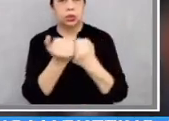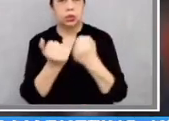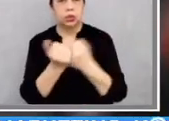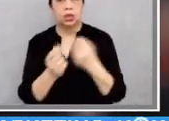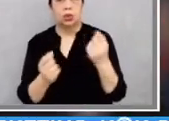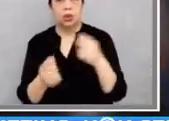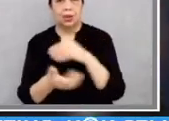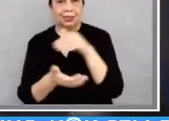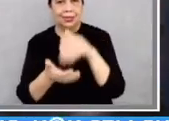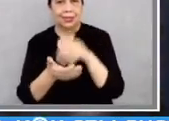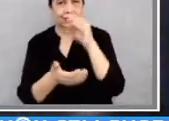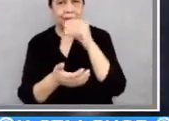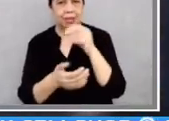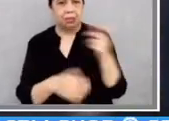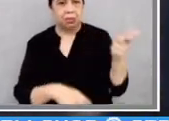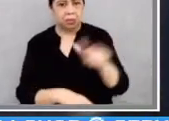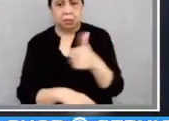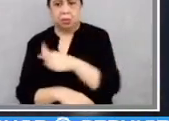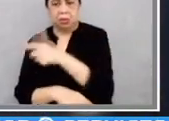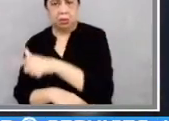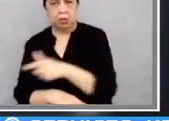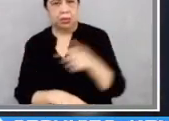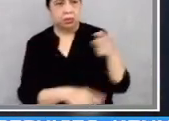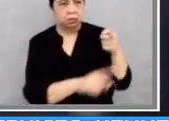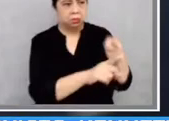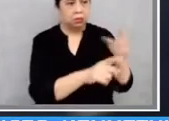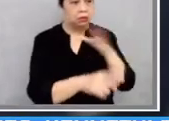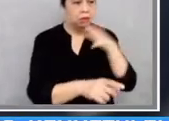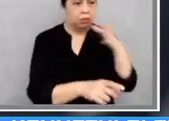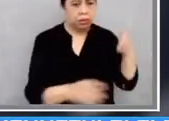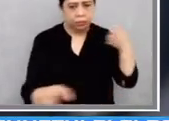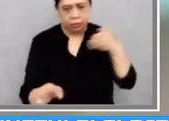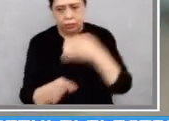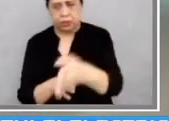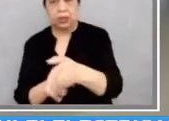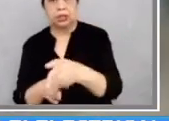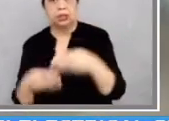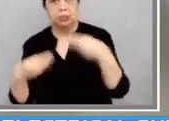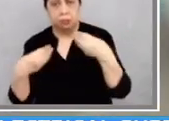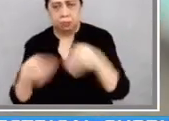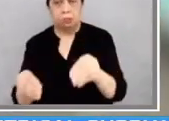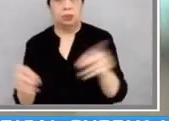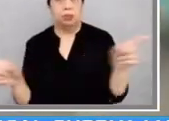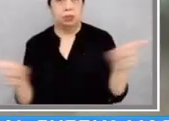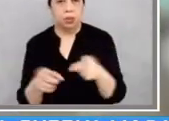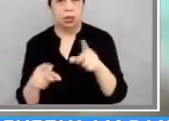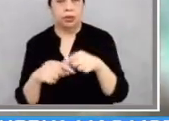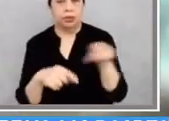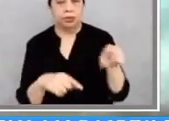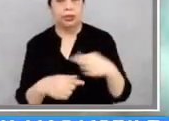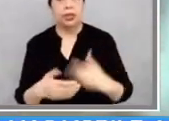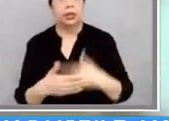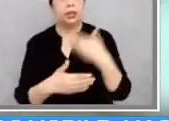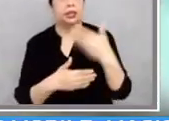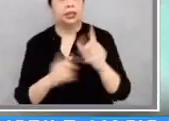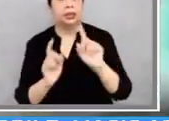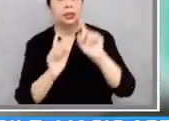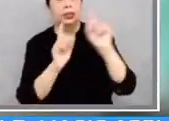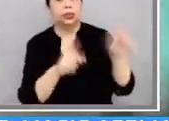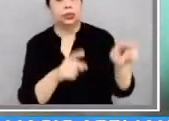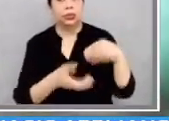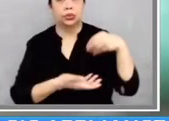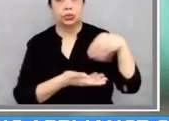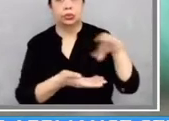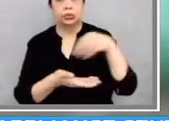ang presyo ng bilihin. At Connie, mula sa kadiwa, diretso sa convention center ng siyudad ng Pangulo para naman sa distribusyon ng